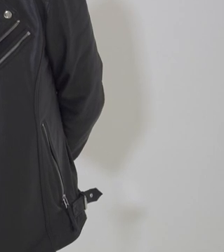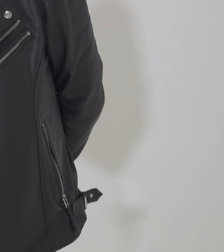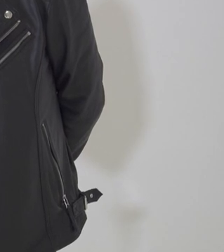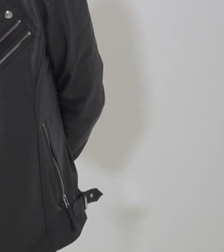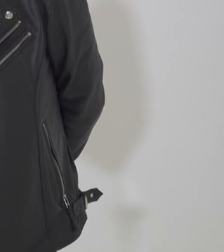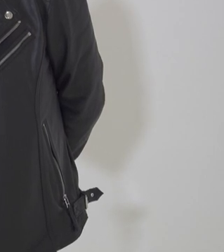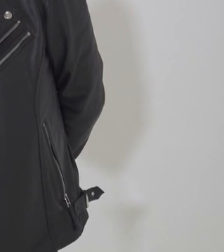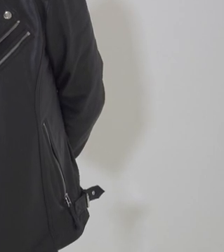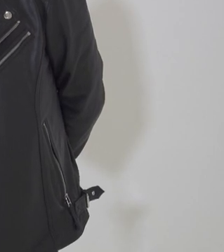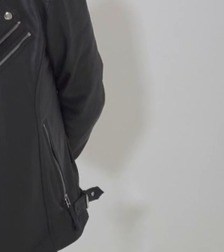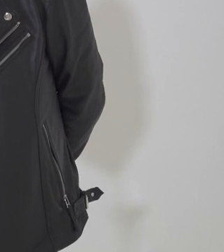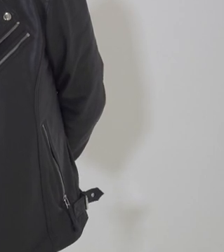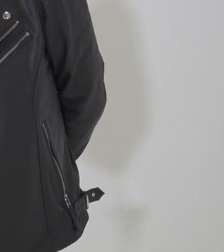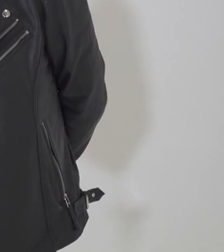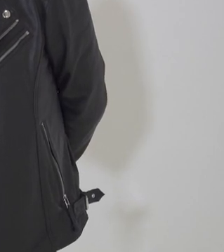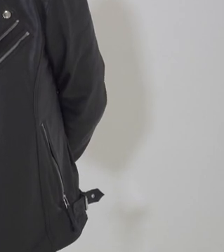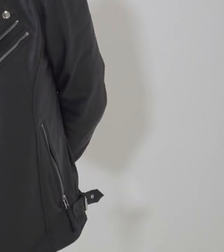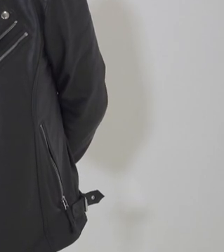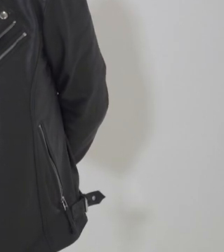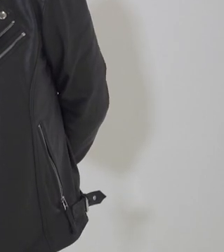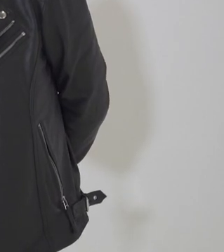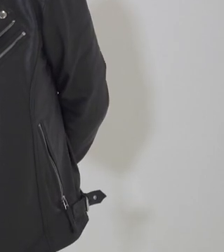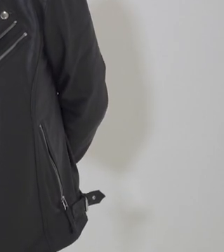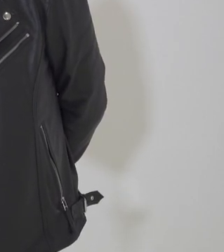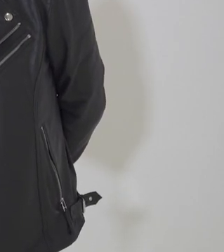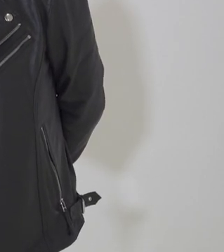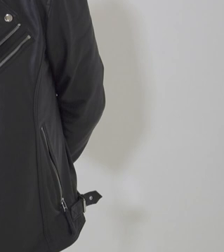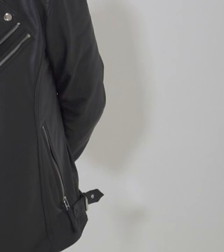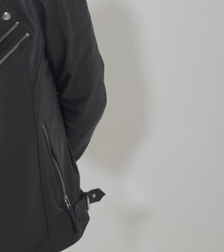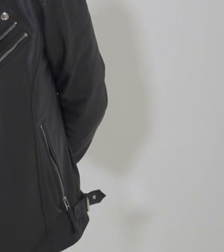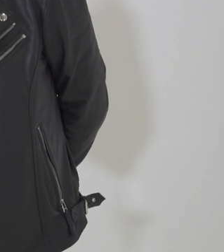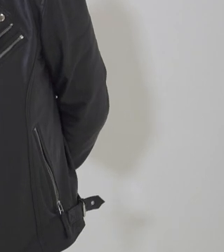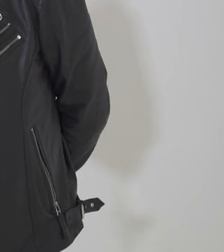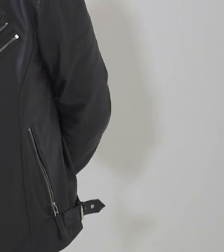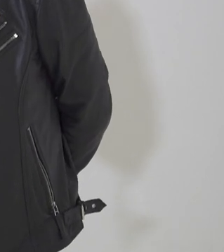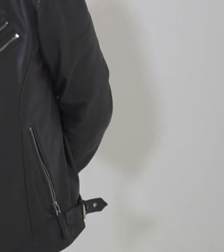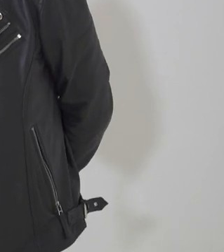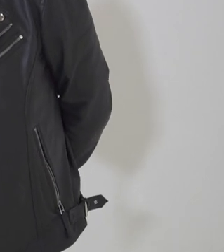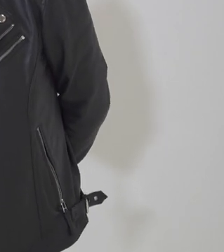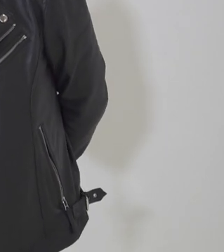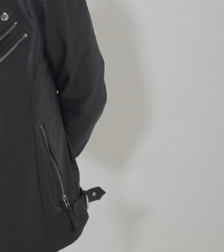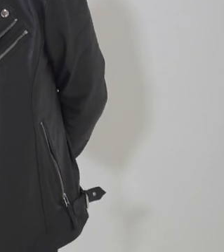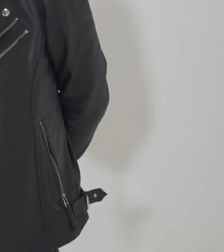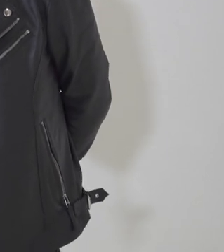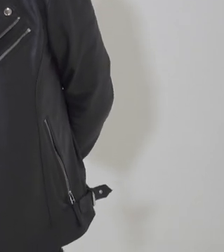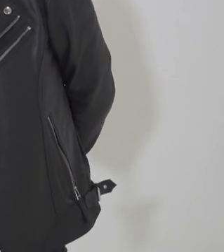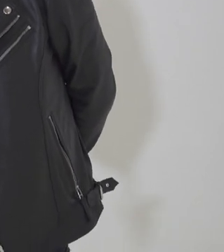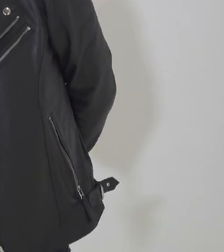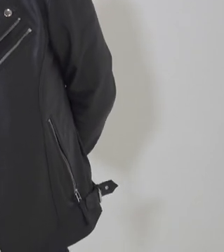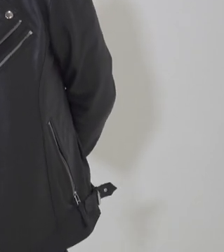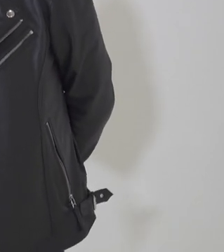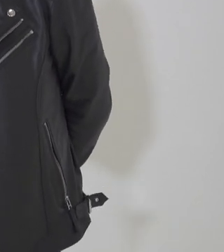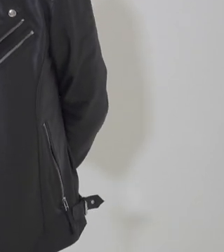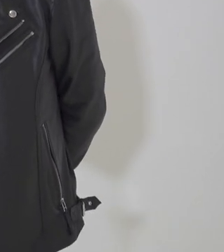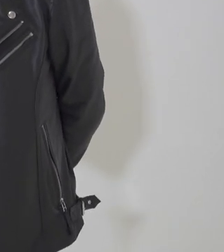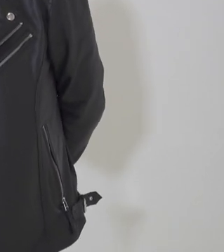artysty maciej jankowski jego który techniką marketingu przekształca się w twarz znanych